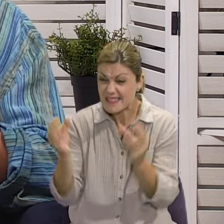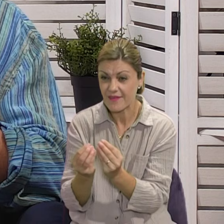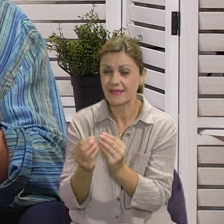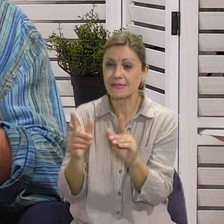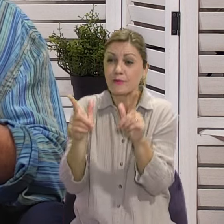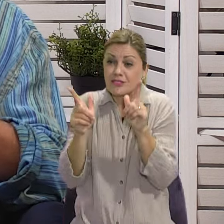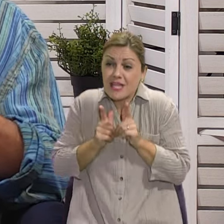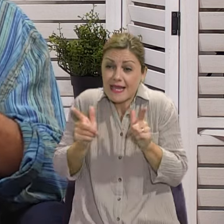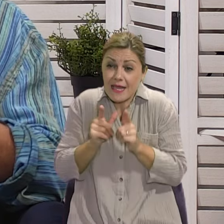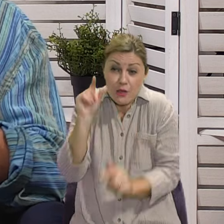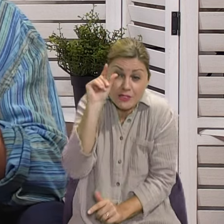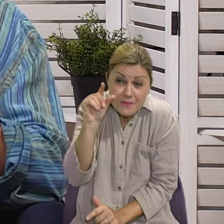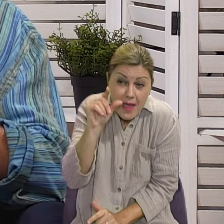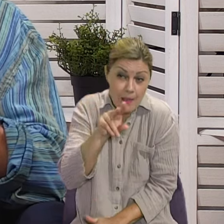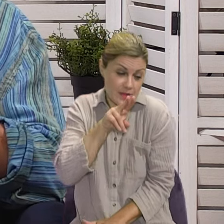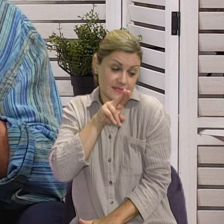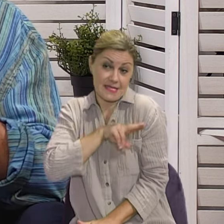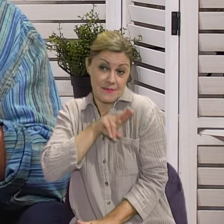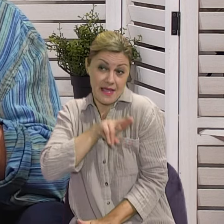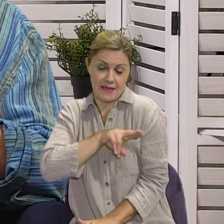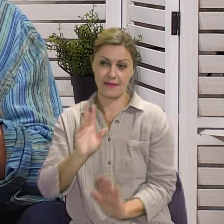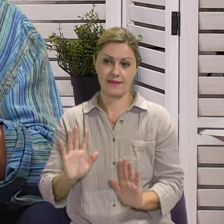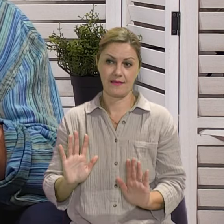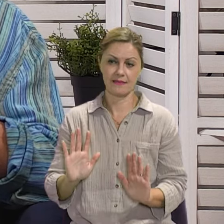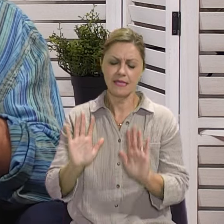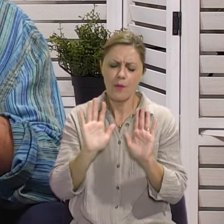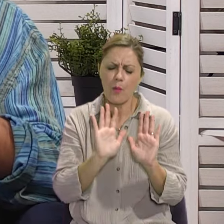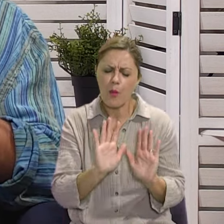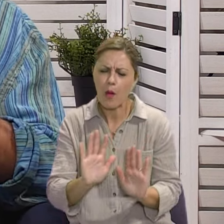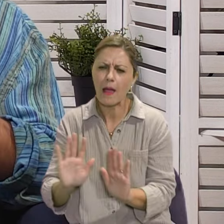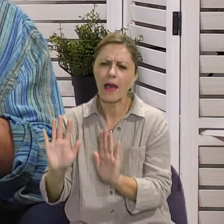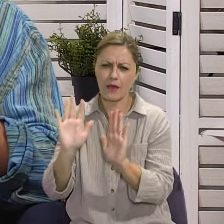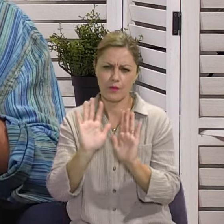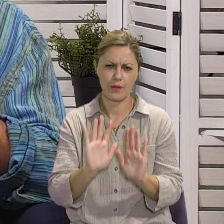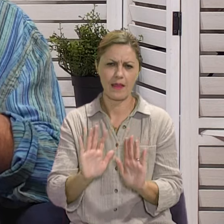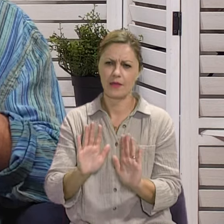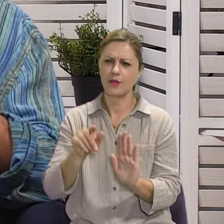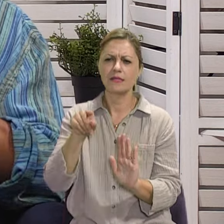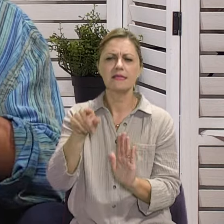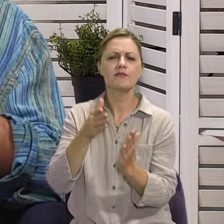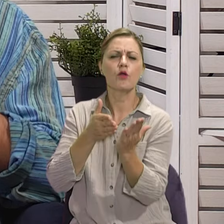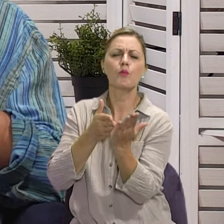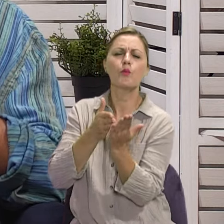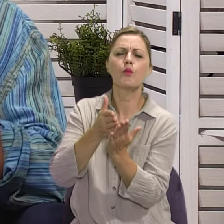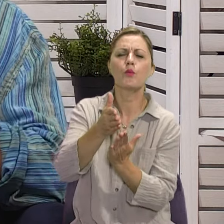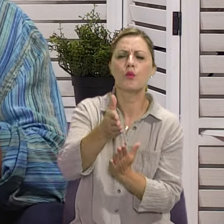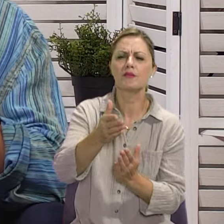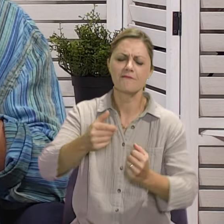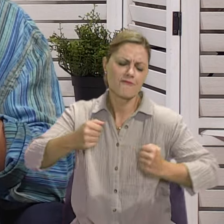tu, pravi se da ne vidiš metke i samo radi svoje. Odi u svoju